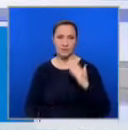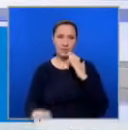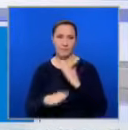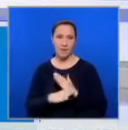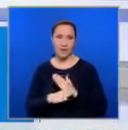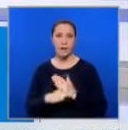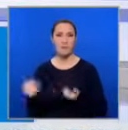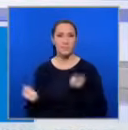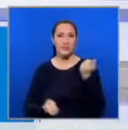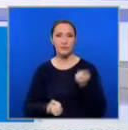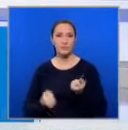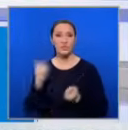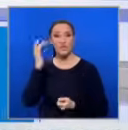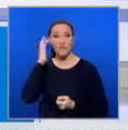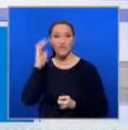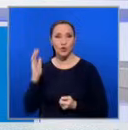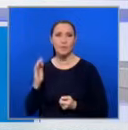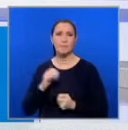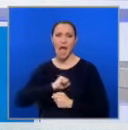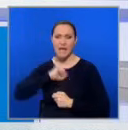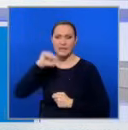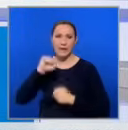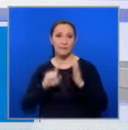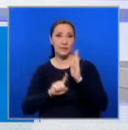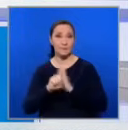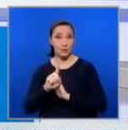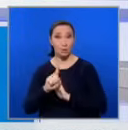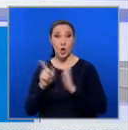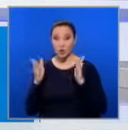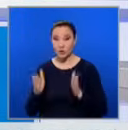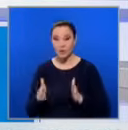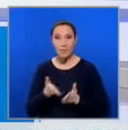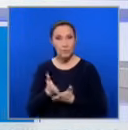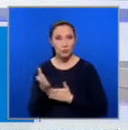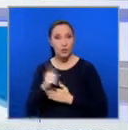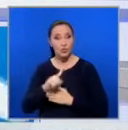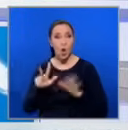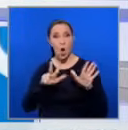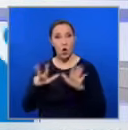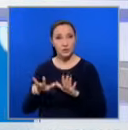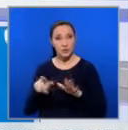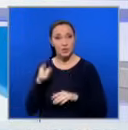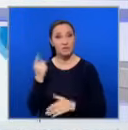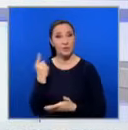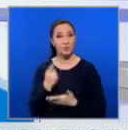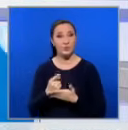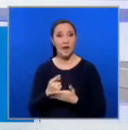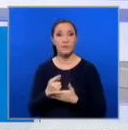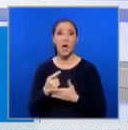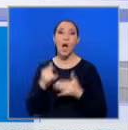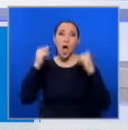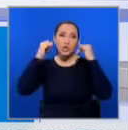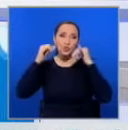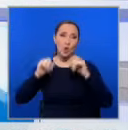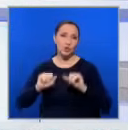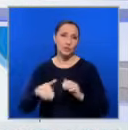Забрана за превоз на животни при екстремни температури и ограничаване на пътуванията до 8 часа. Затова настояват